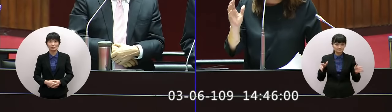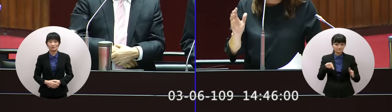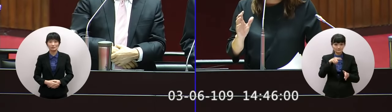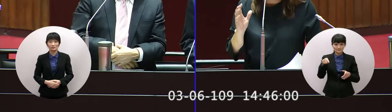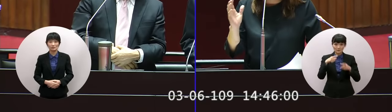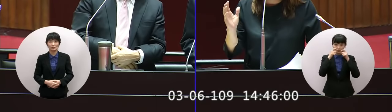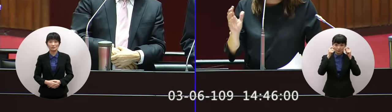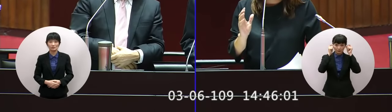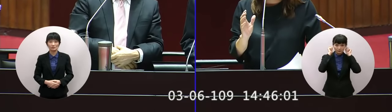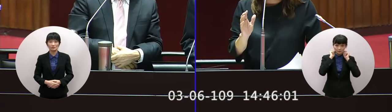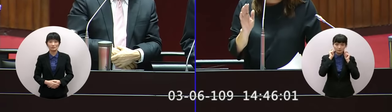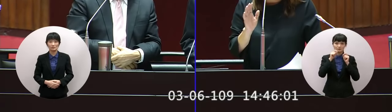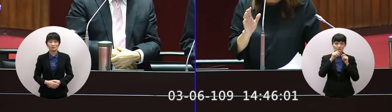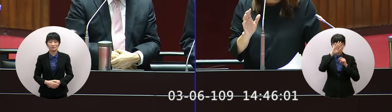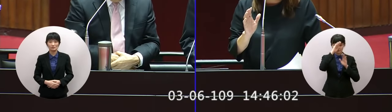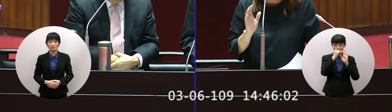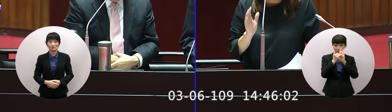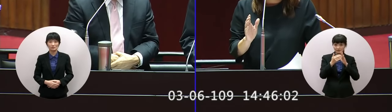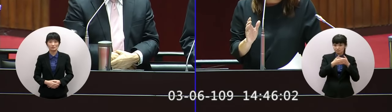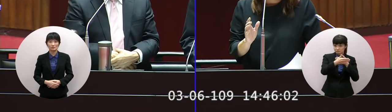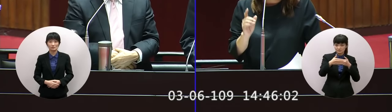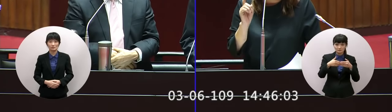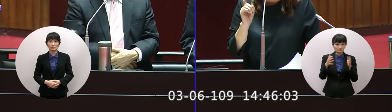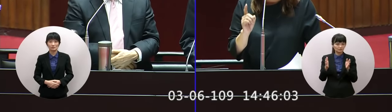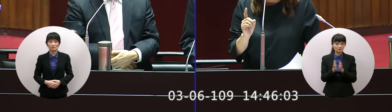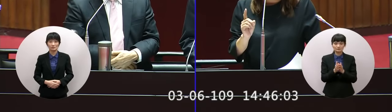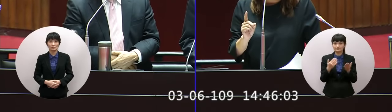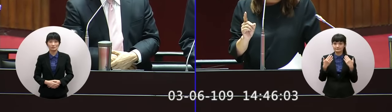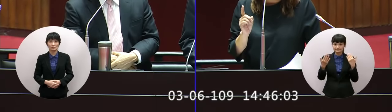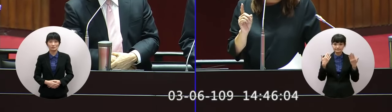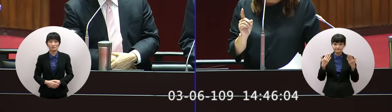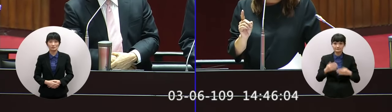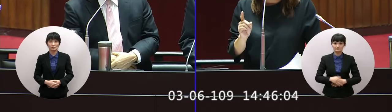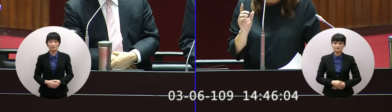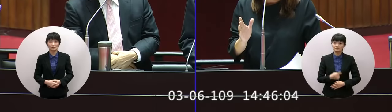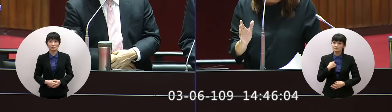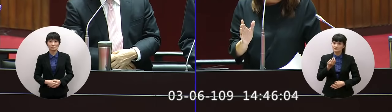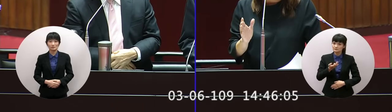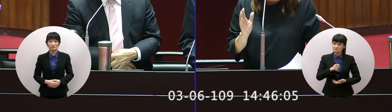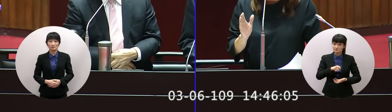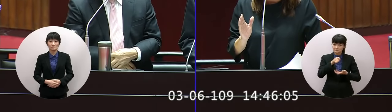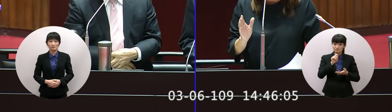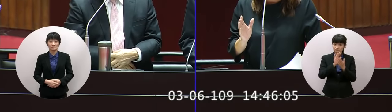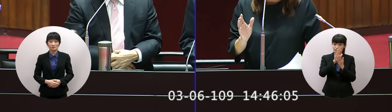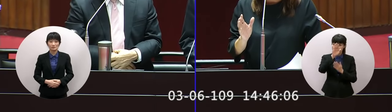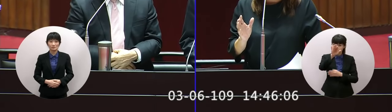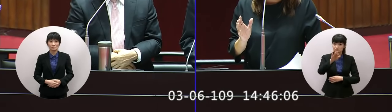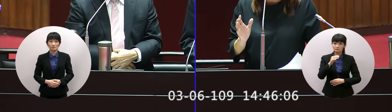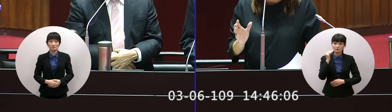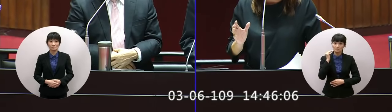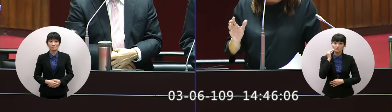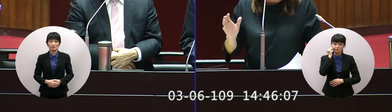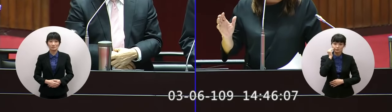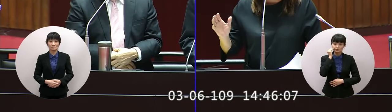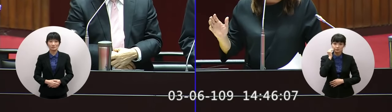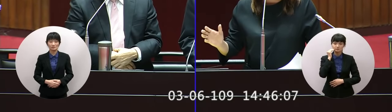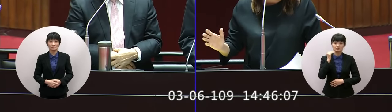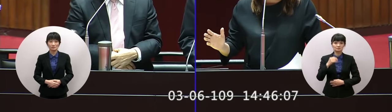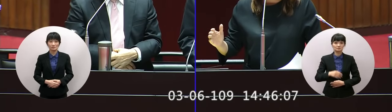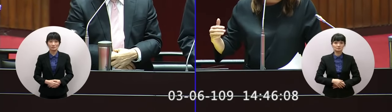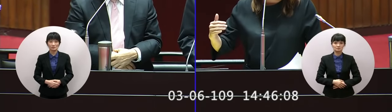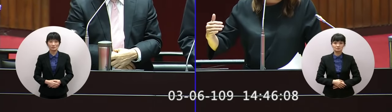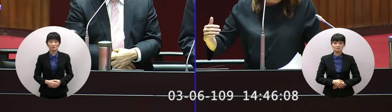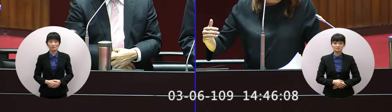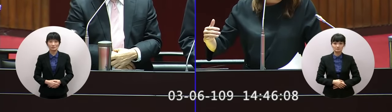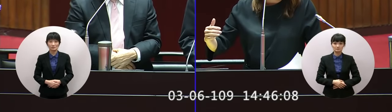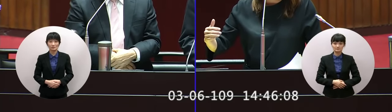还有整个防疫的一些进度。这个部分我想民众都知道。我刚刚讲到的就是说，未来我们如果不是因为我们也